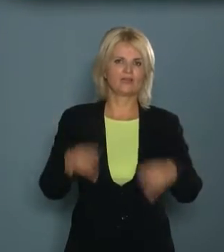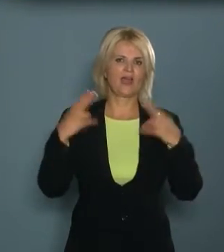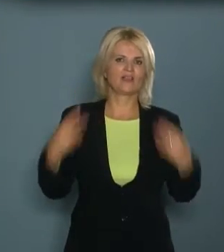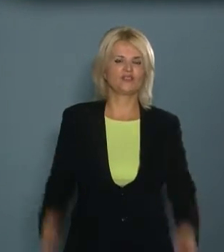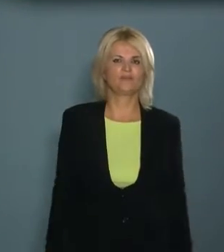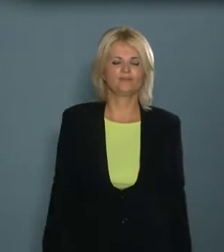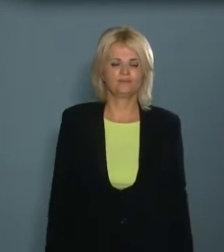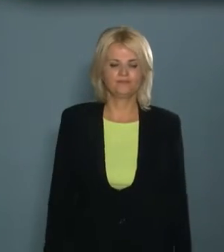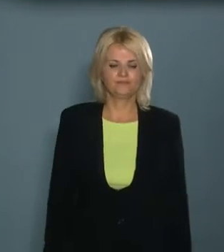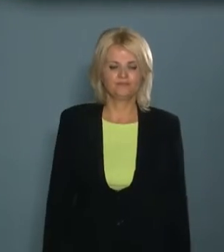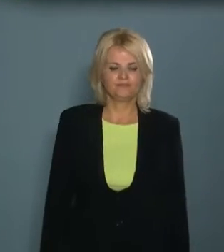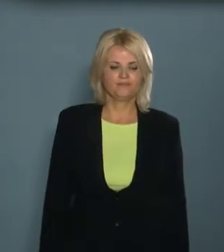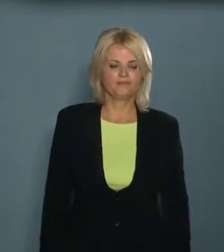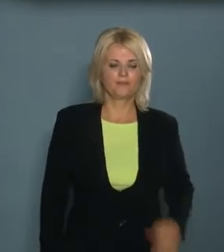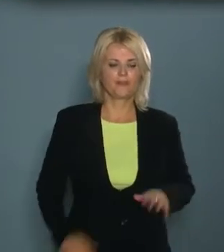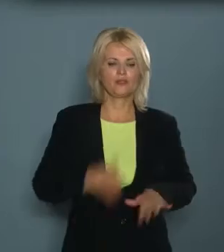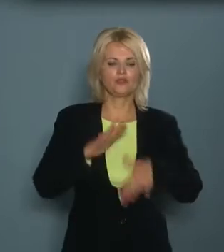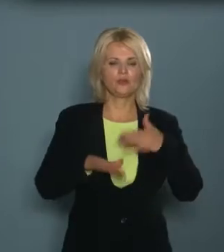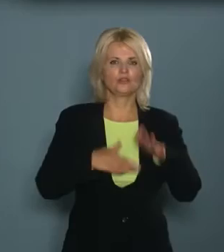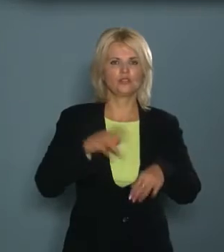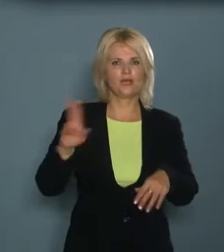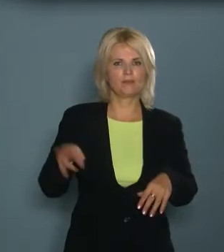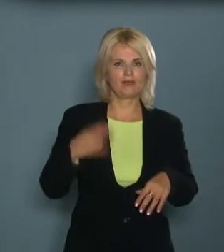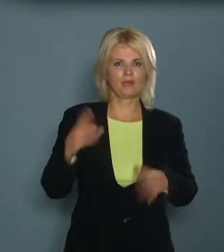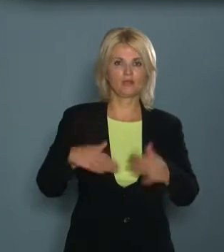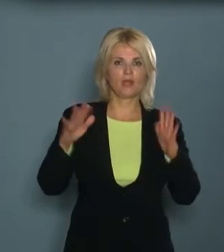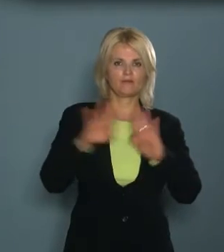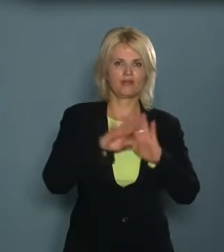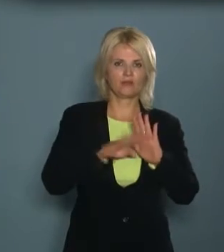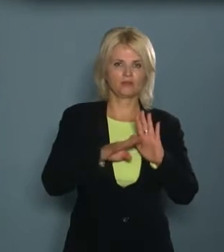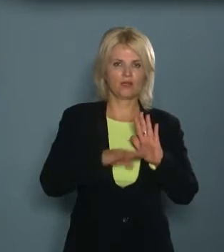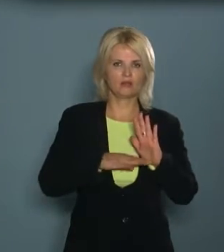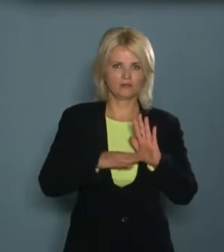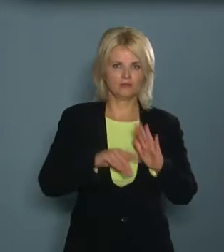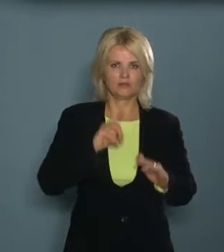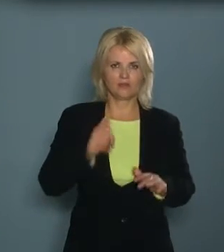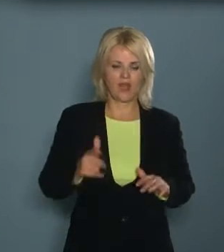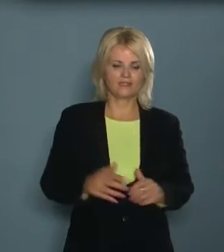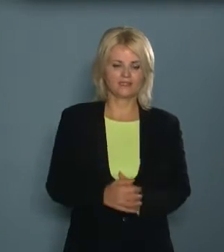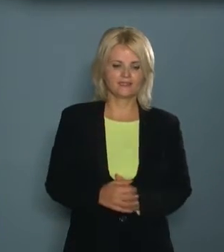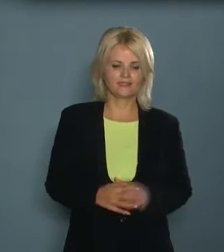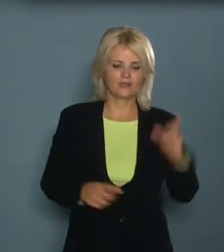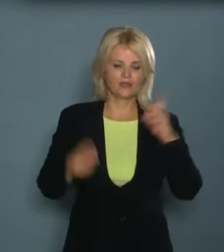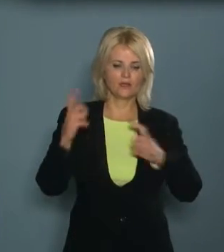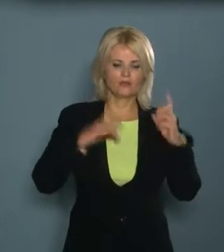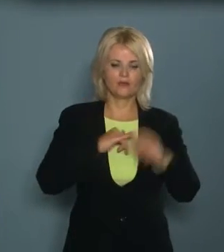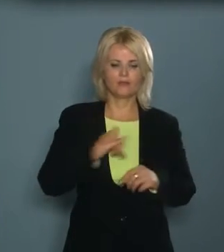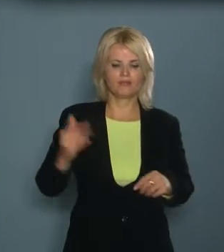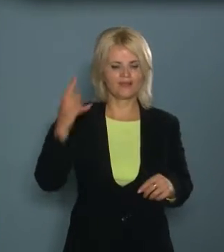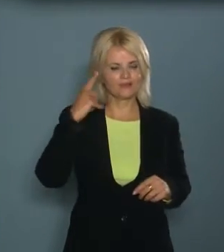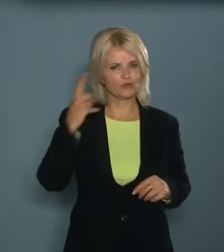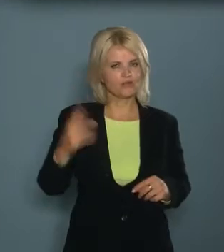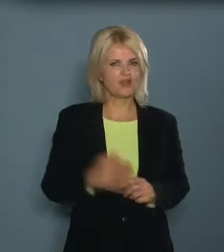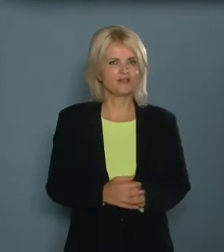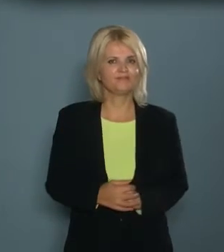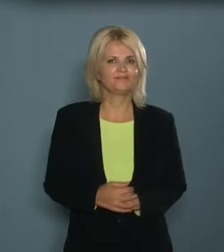meghívásnak, mármint Soroksár meghívásának. Nagy feladat áll előttünk. Gondolom mindenki tisztában van